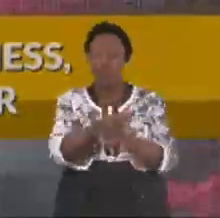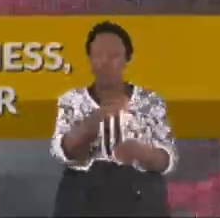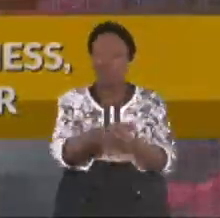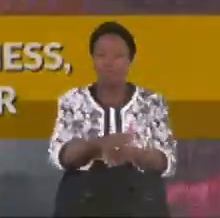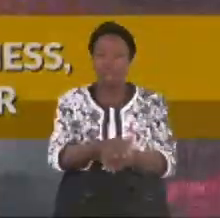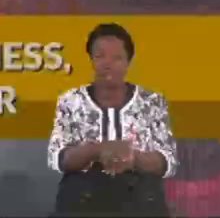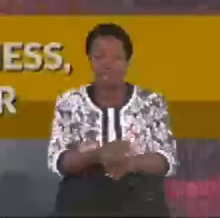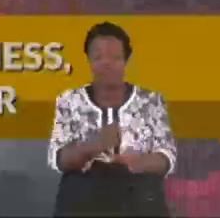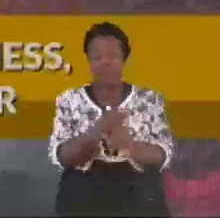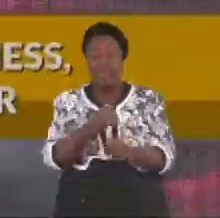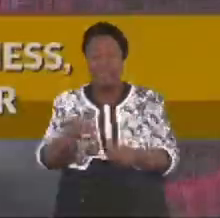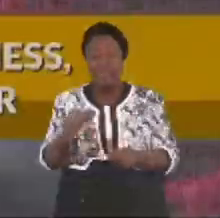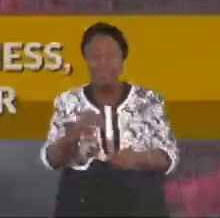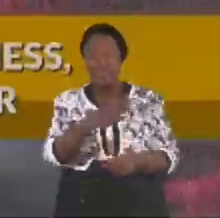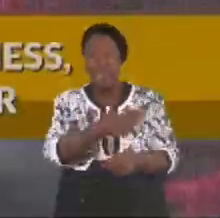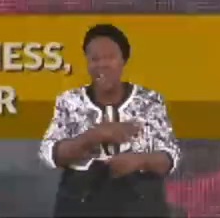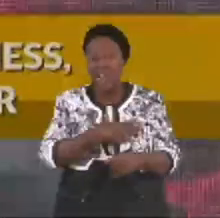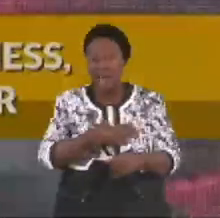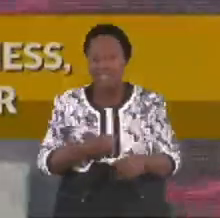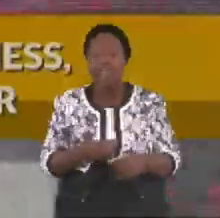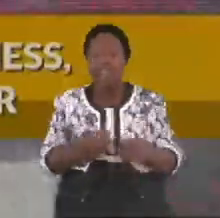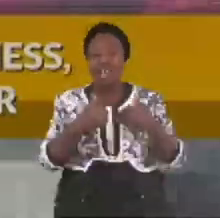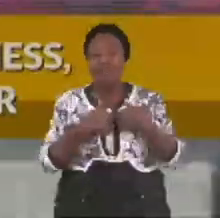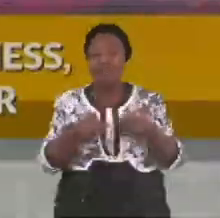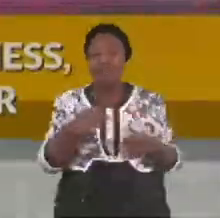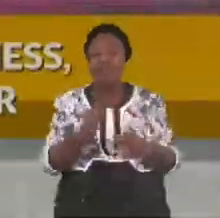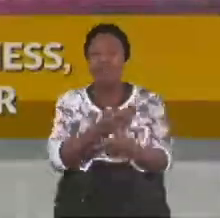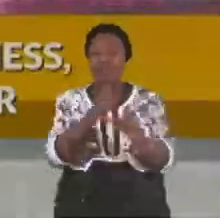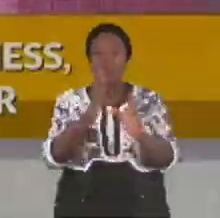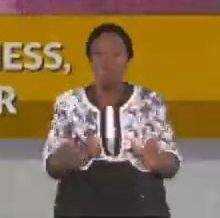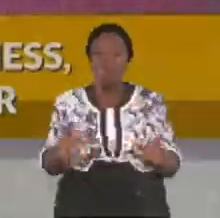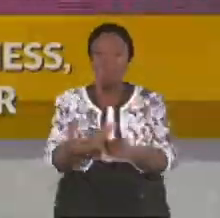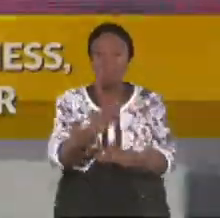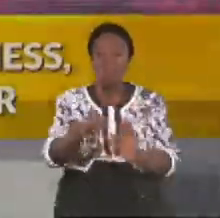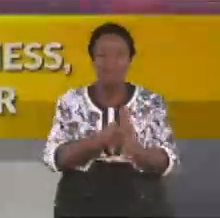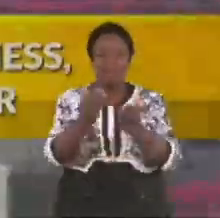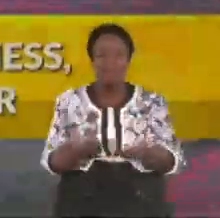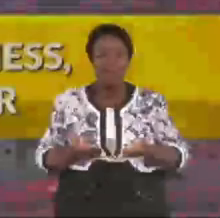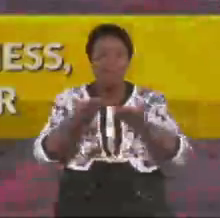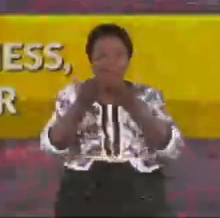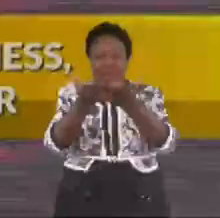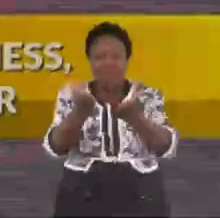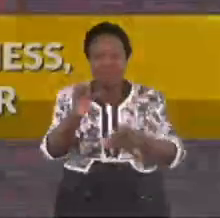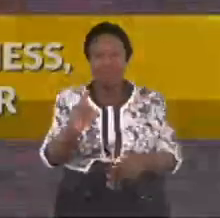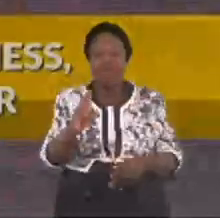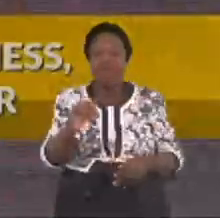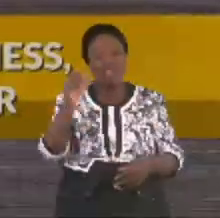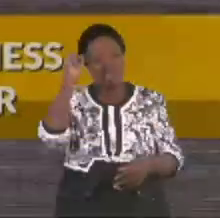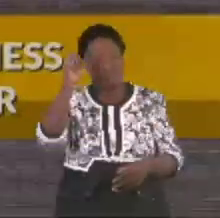Recevoir la plénitude de notre libérateur présenté par son précurseur.